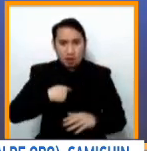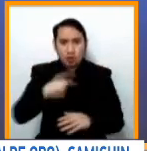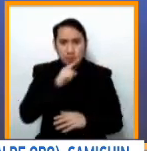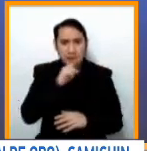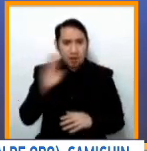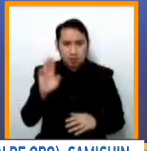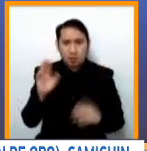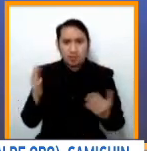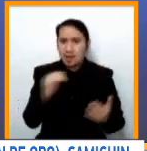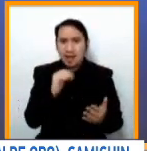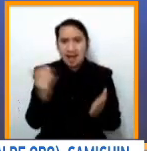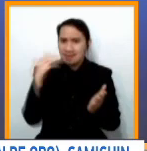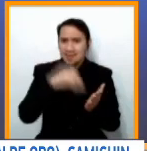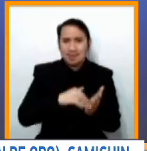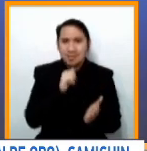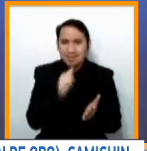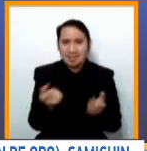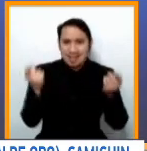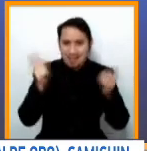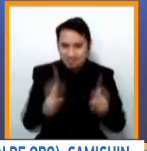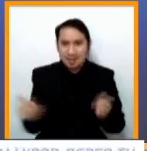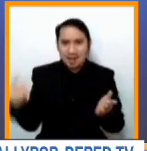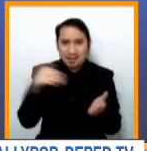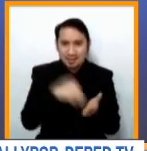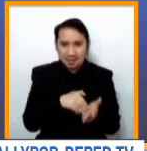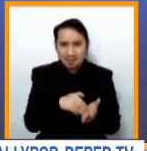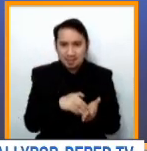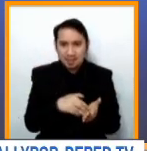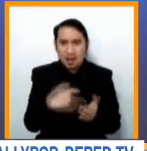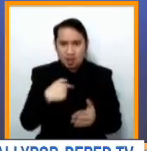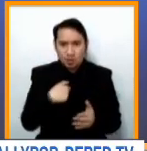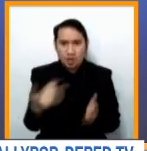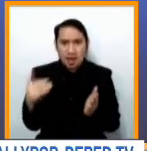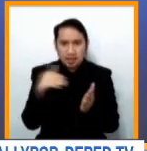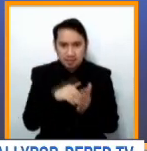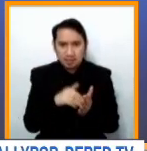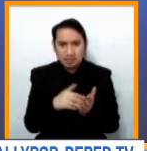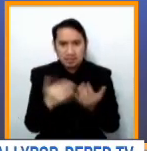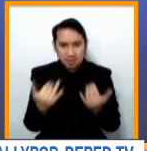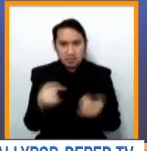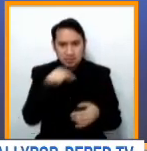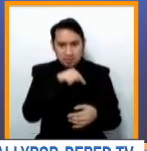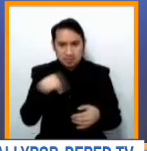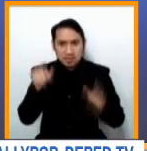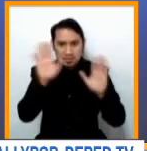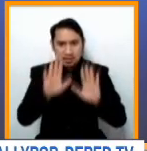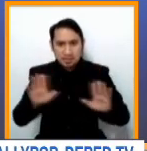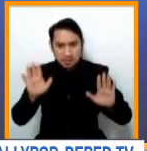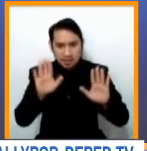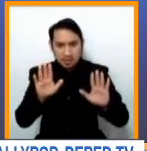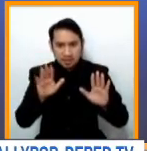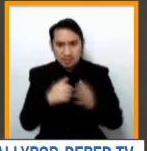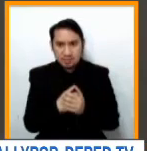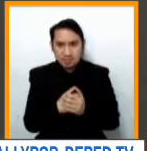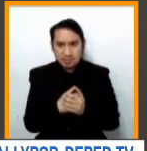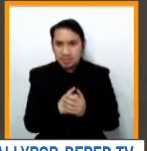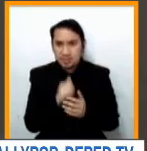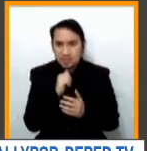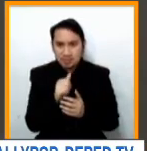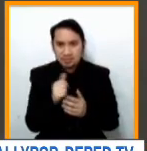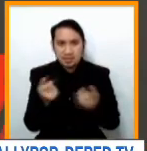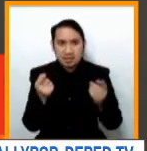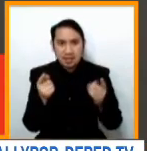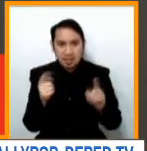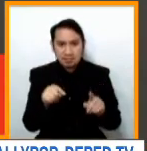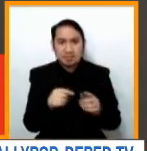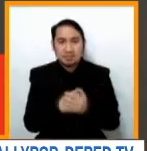tumusab. Siguro ko karang Domingo maubot, umabalik man ngayon po. Alaghan yun naitabo nga, dili nila ikaw yunan. Sa